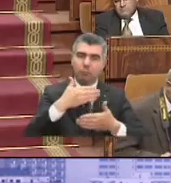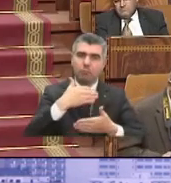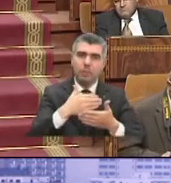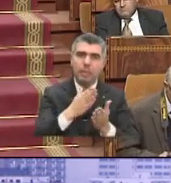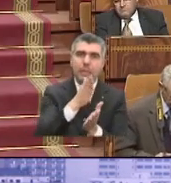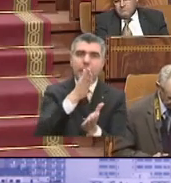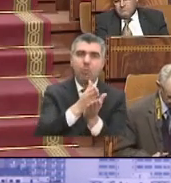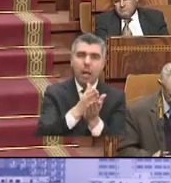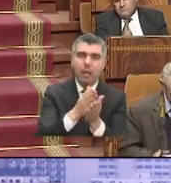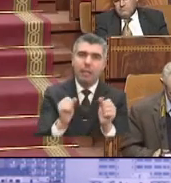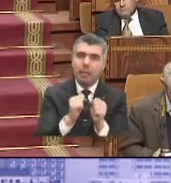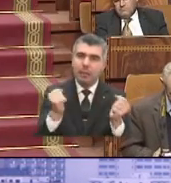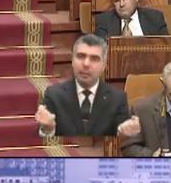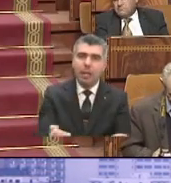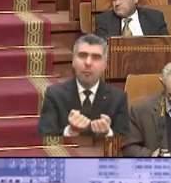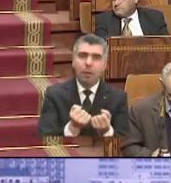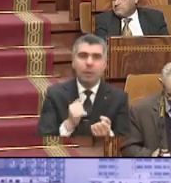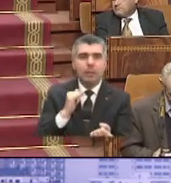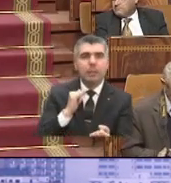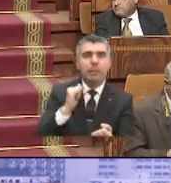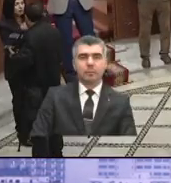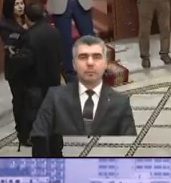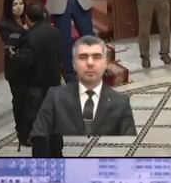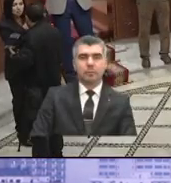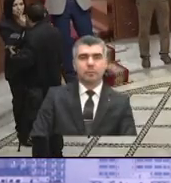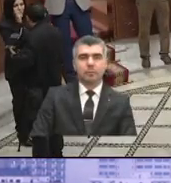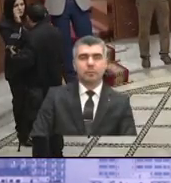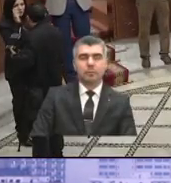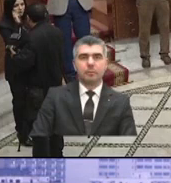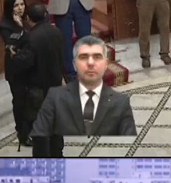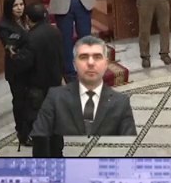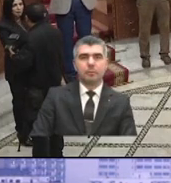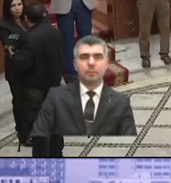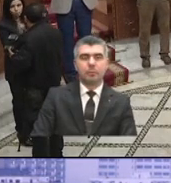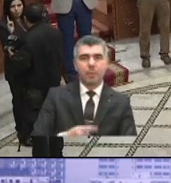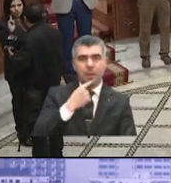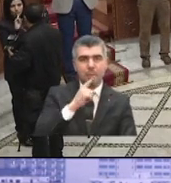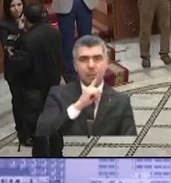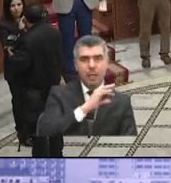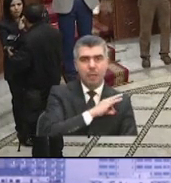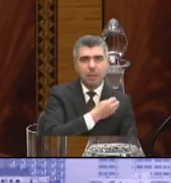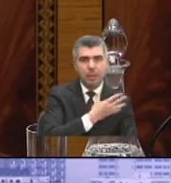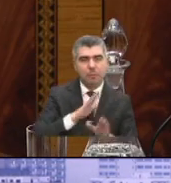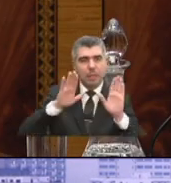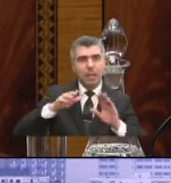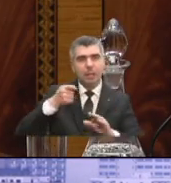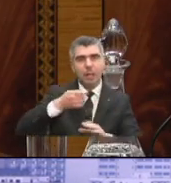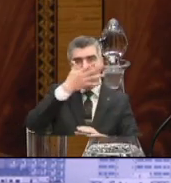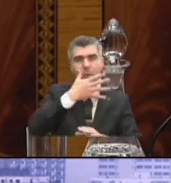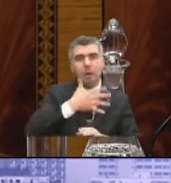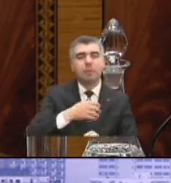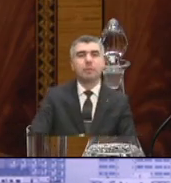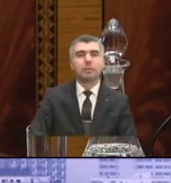هو ان البرلمان مع الاسف يعني يوجد في حاله تبيعيه غير منطقيه لا تتلائمها مفردات التي نعيشها